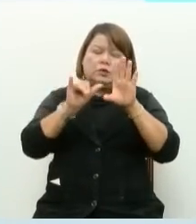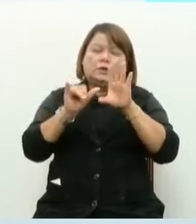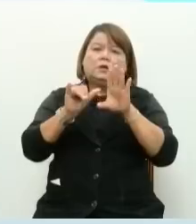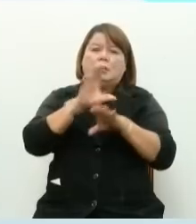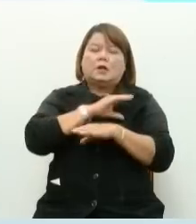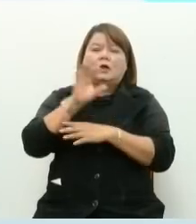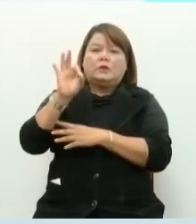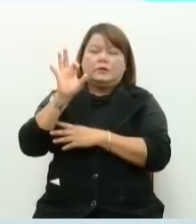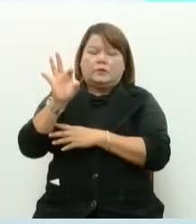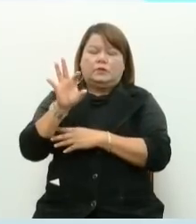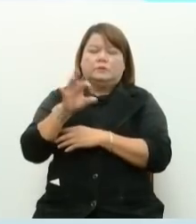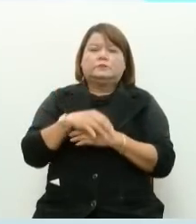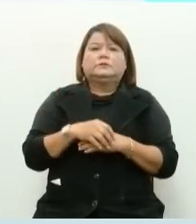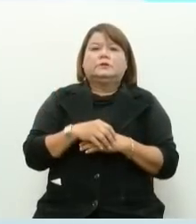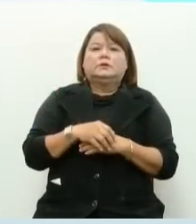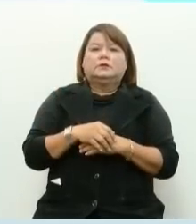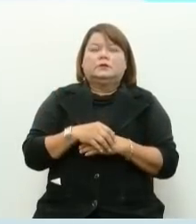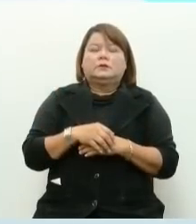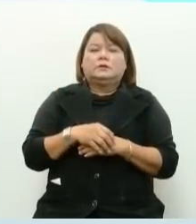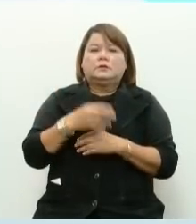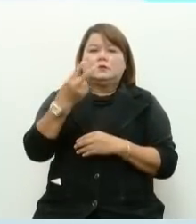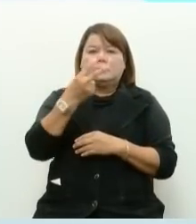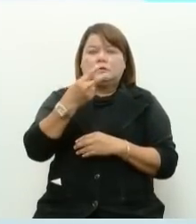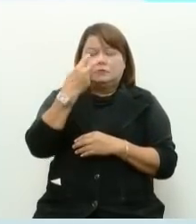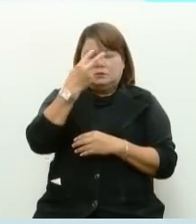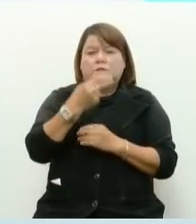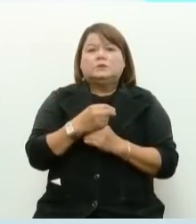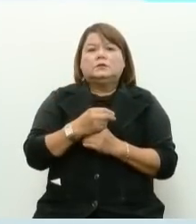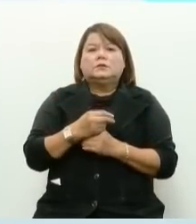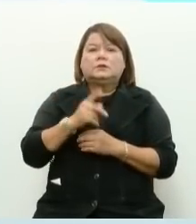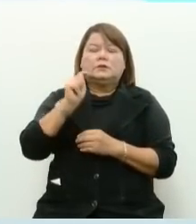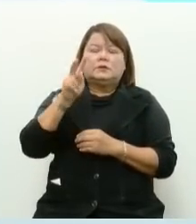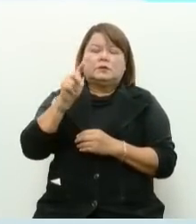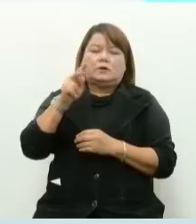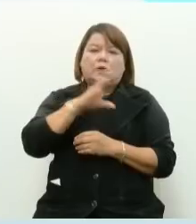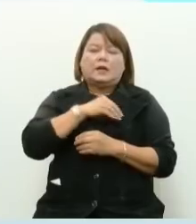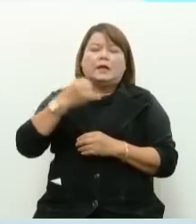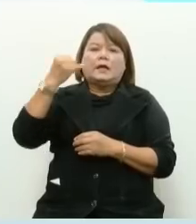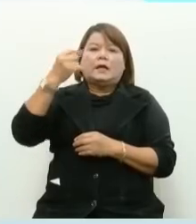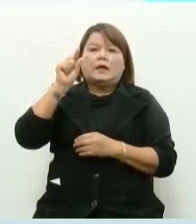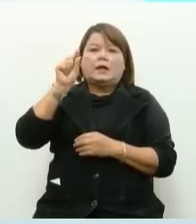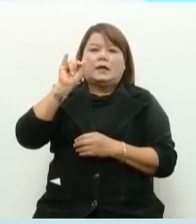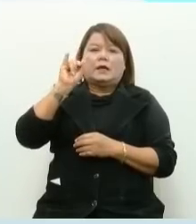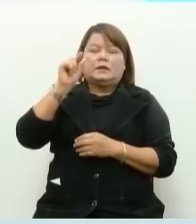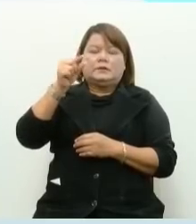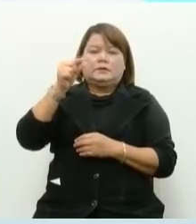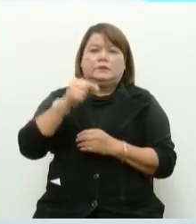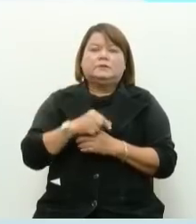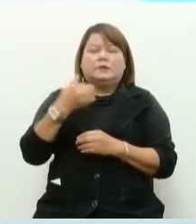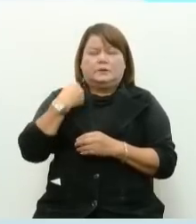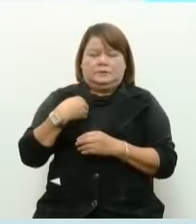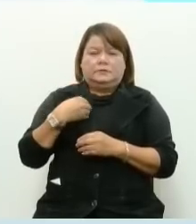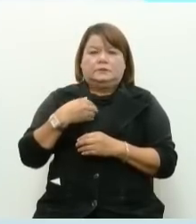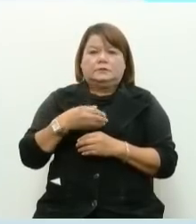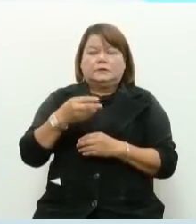และ Facebook Fanpage Obec Channel และกับอีก2แอปพลิเคชันที่ต้องติดตามกันนั่นคือ TikTok และ Instagram นั่นเองค่ะเพื่อไม่ให้พลาดทุกความเคลื่อนไห